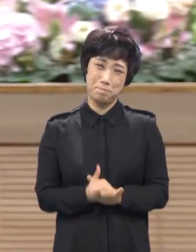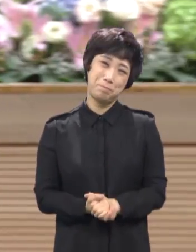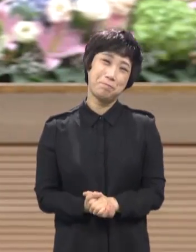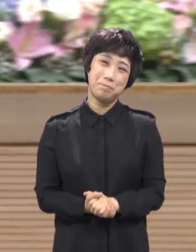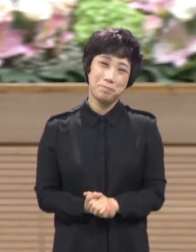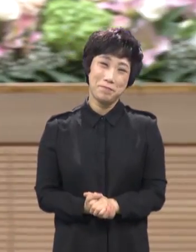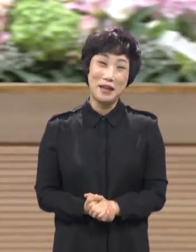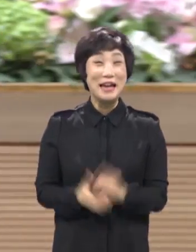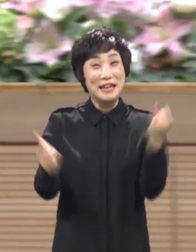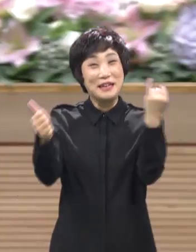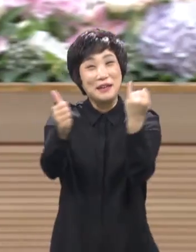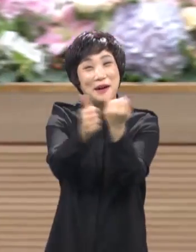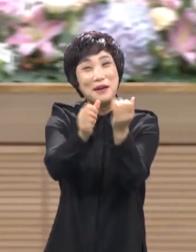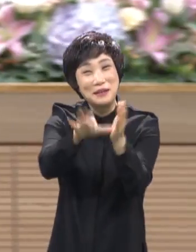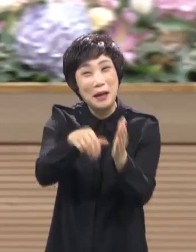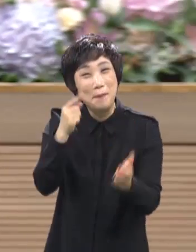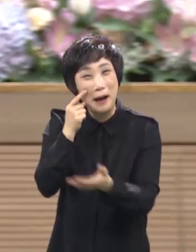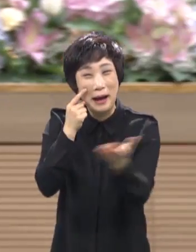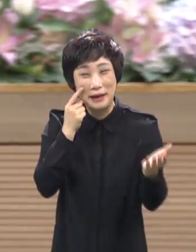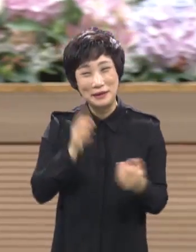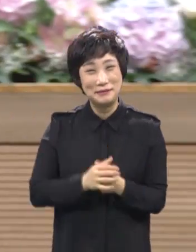사람이 결혼할 때 보면